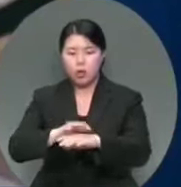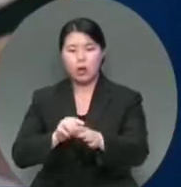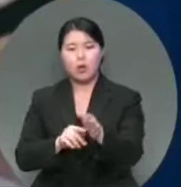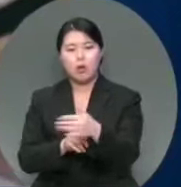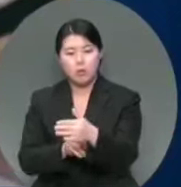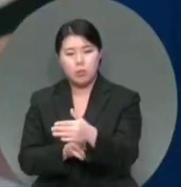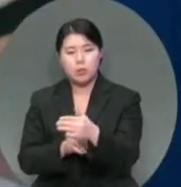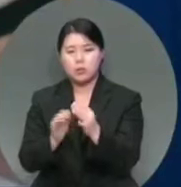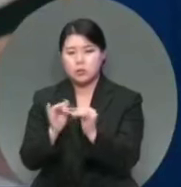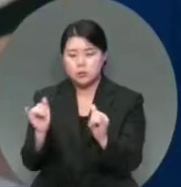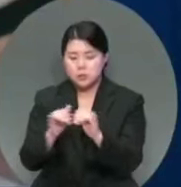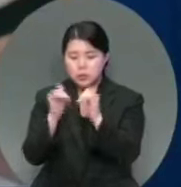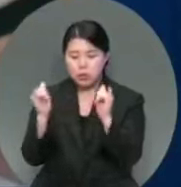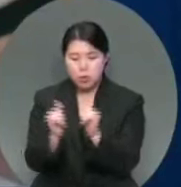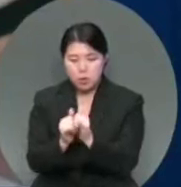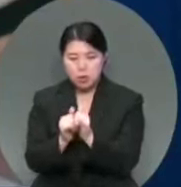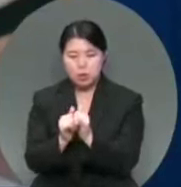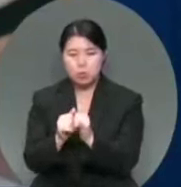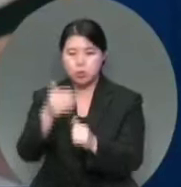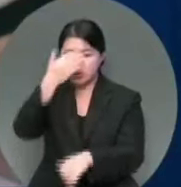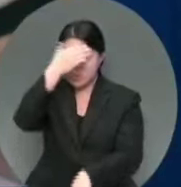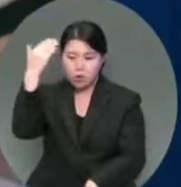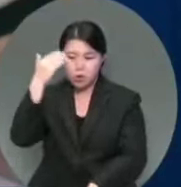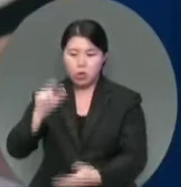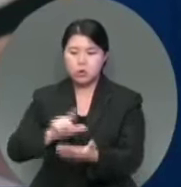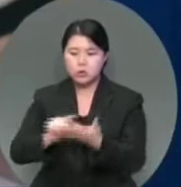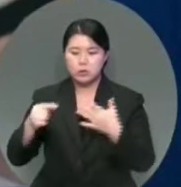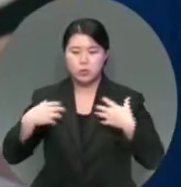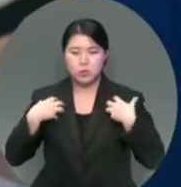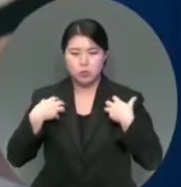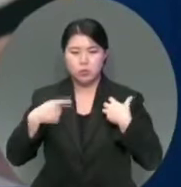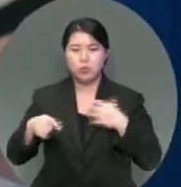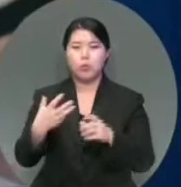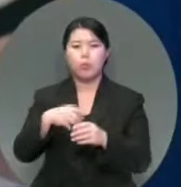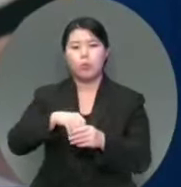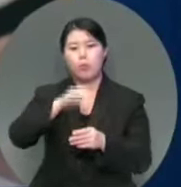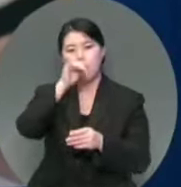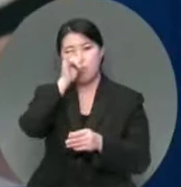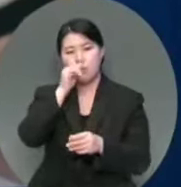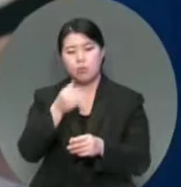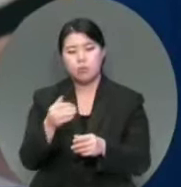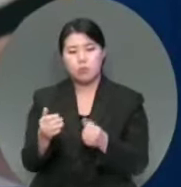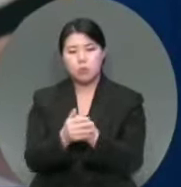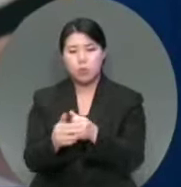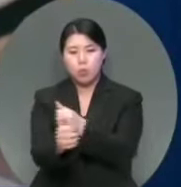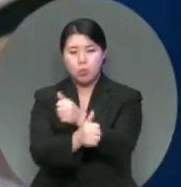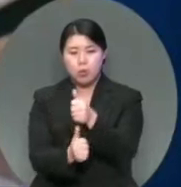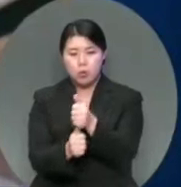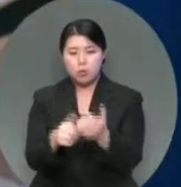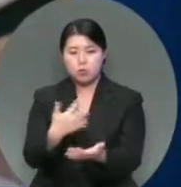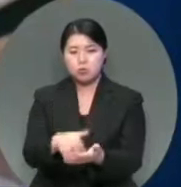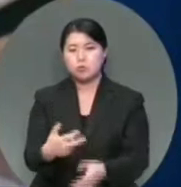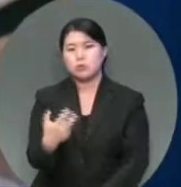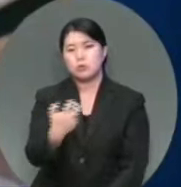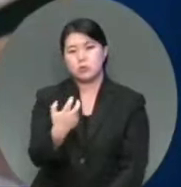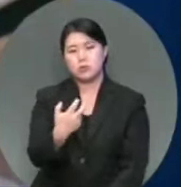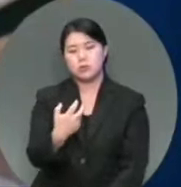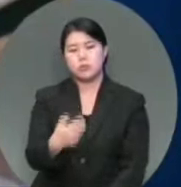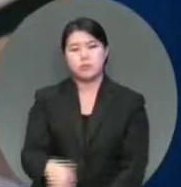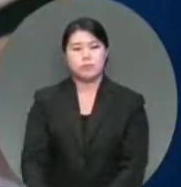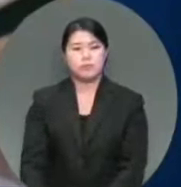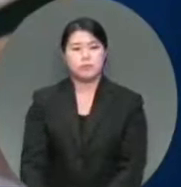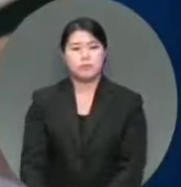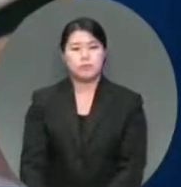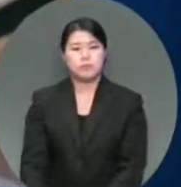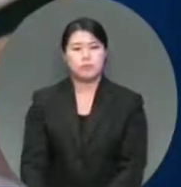시민사회, 청년, 지자체 등이 들어가 있고. 그래서 위원이 70명이었는데